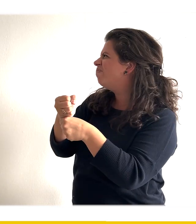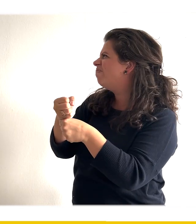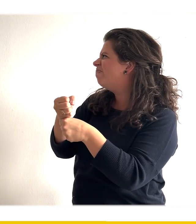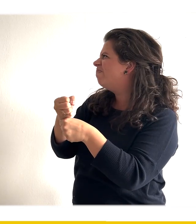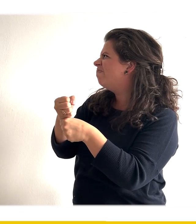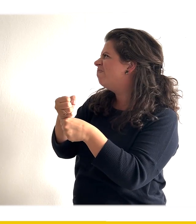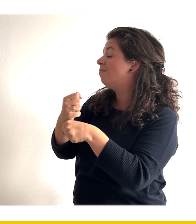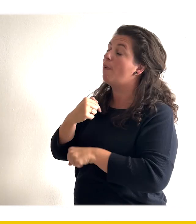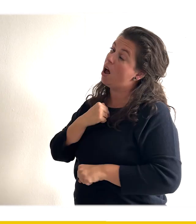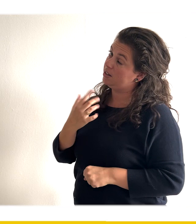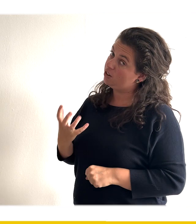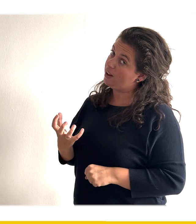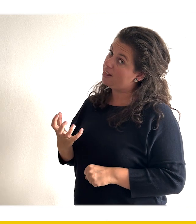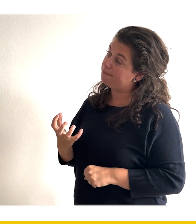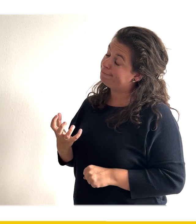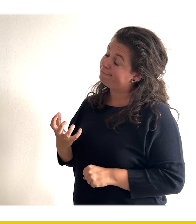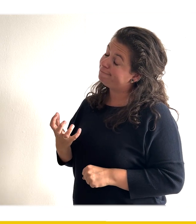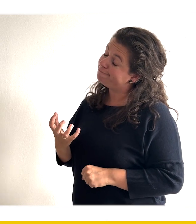Als ik dat wil.